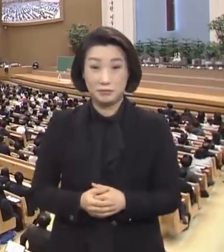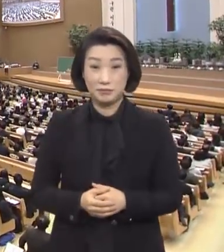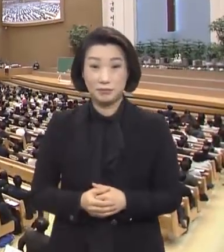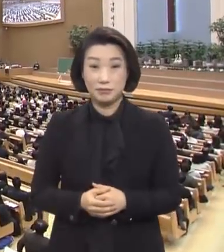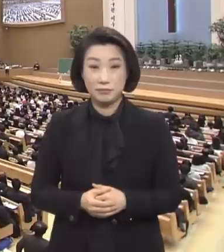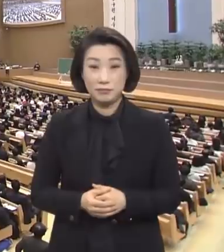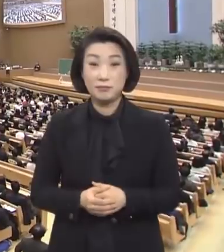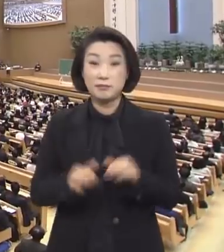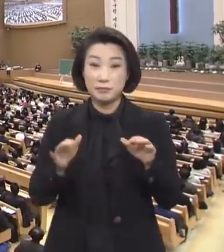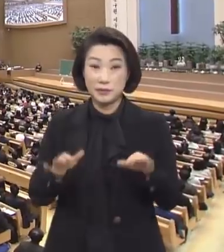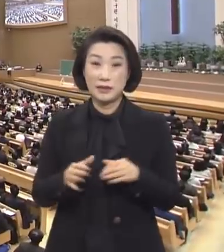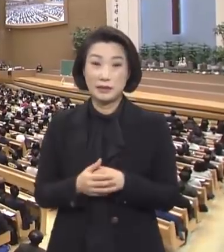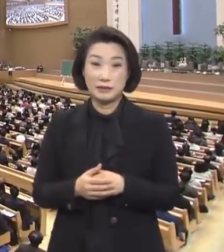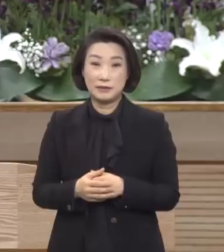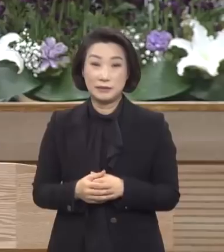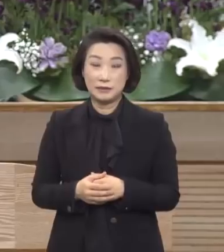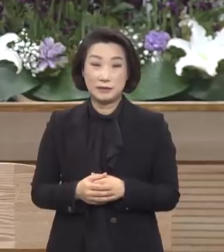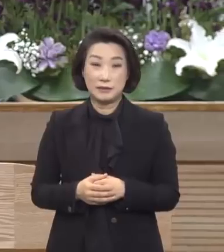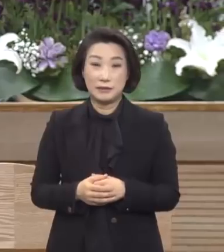자,